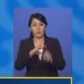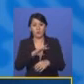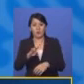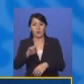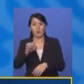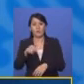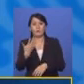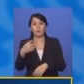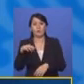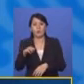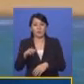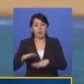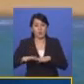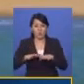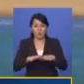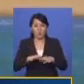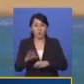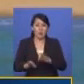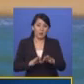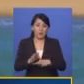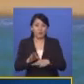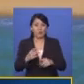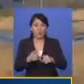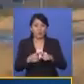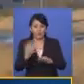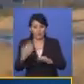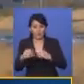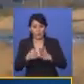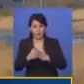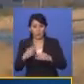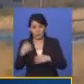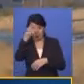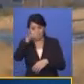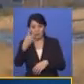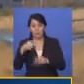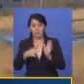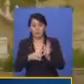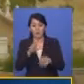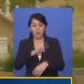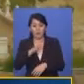150 инвест жоба жүзеге асып жатыр. Оның жартысынан көбі аяқталды, жыл аяғына дейін тағы 28-і іске